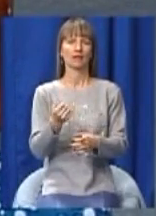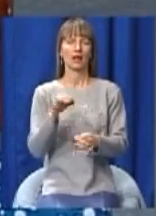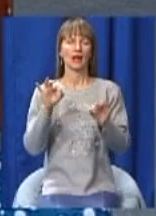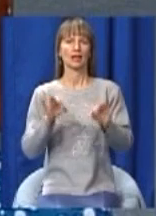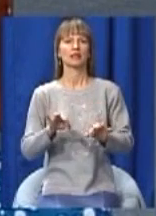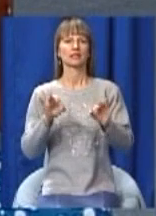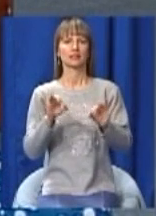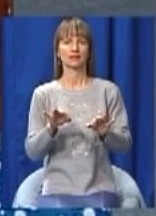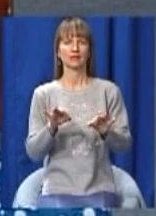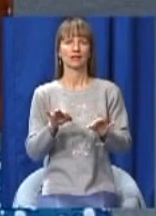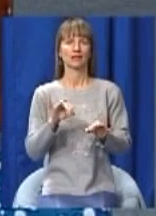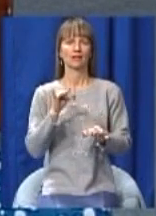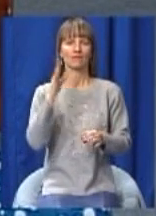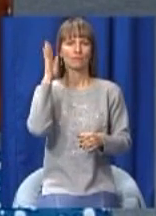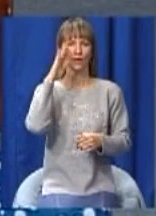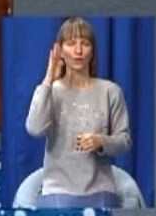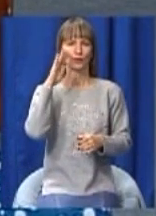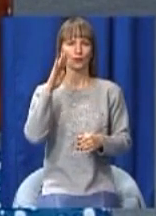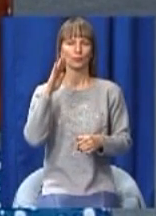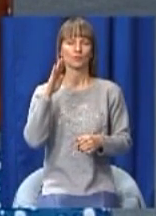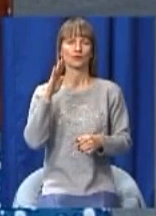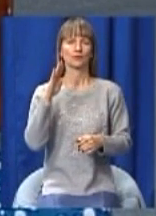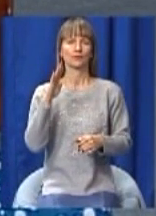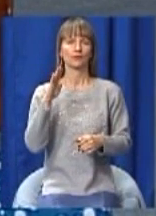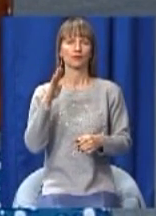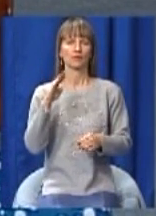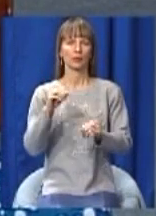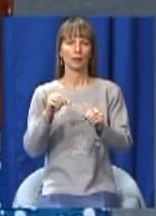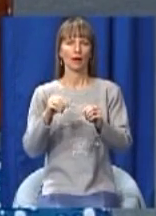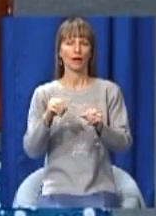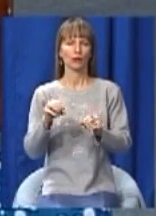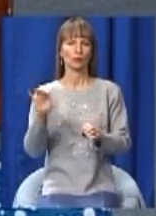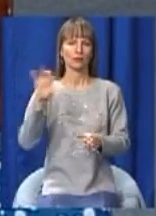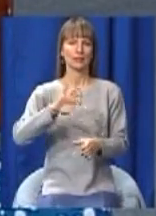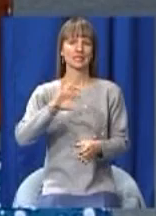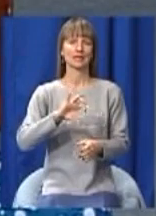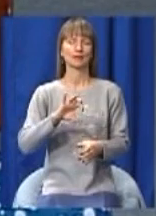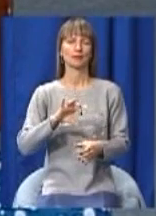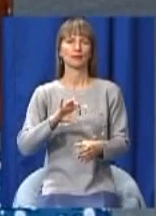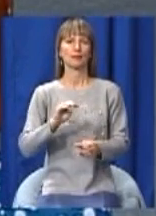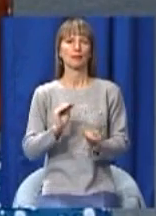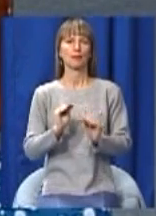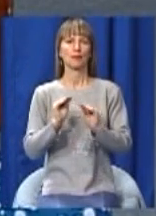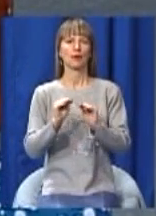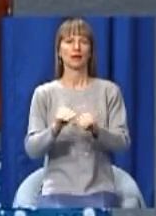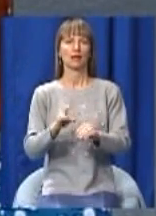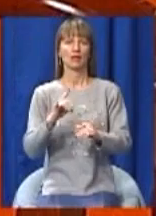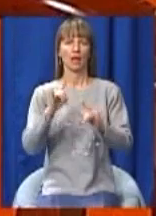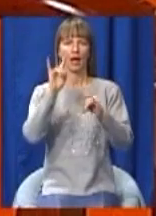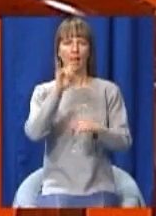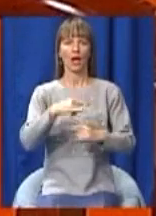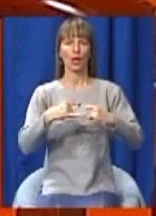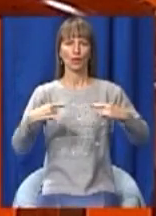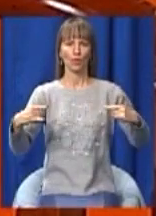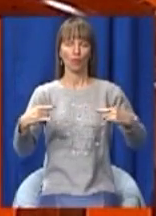и воду парашют насыпали или поставили на подоконник и мы